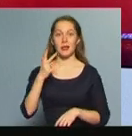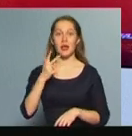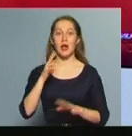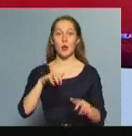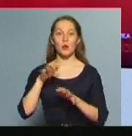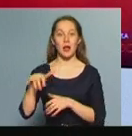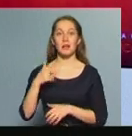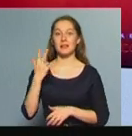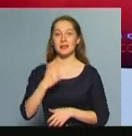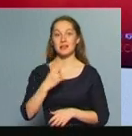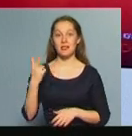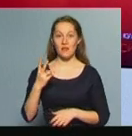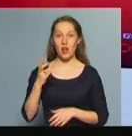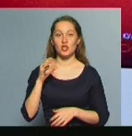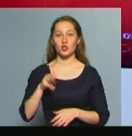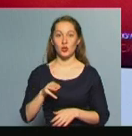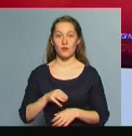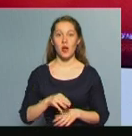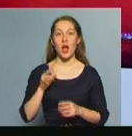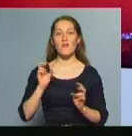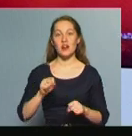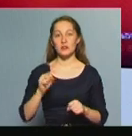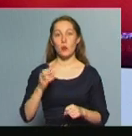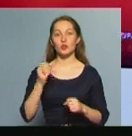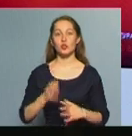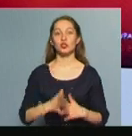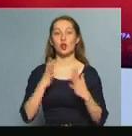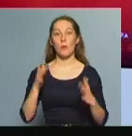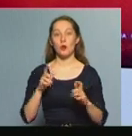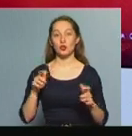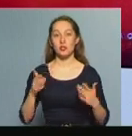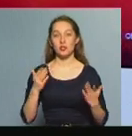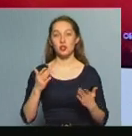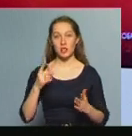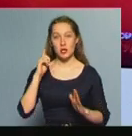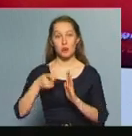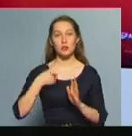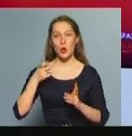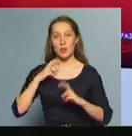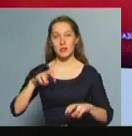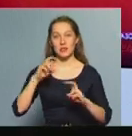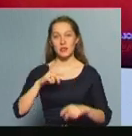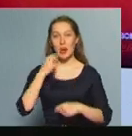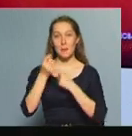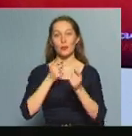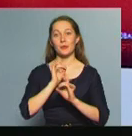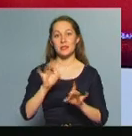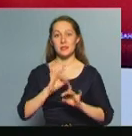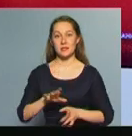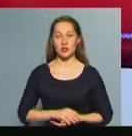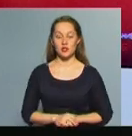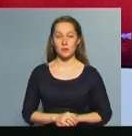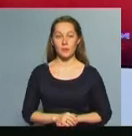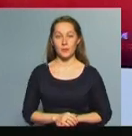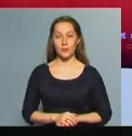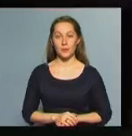денег с банковских счетов. Возможно, пострадавших еще больше. Сейчас это выясняют следователи. Подробности дела они рассказали нашим журналистам.